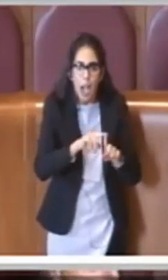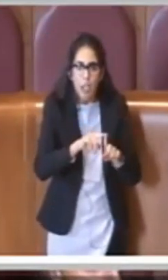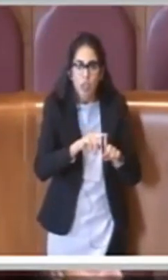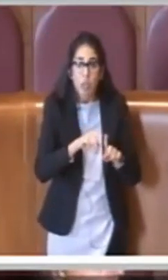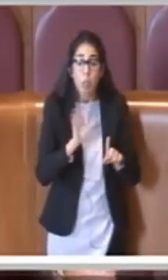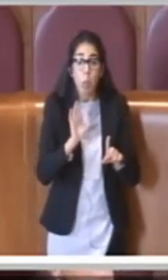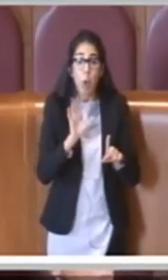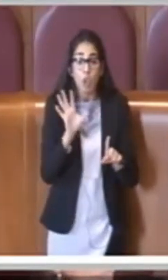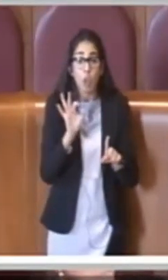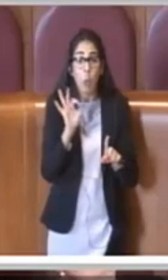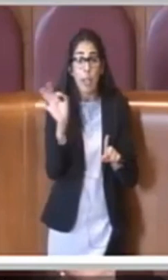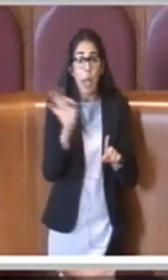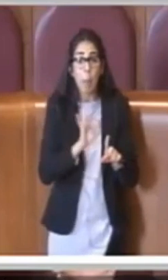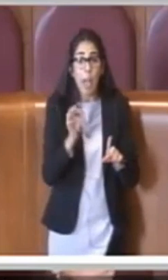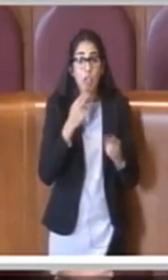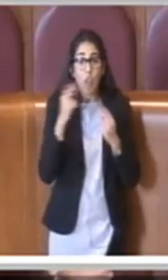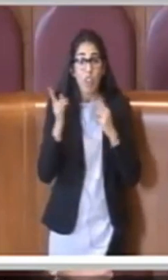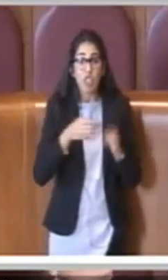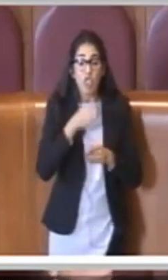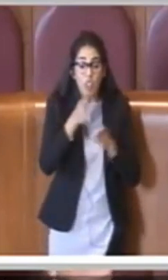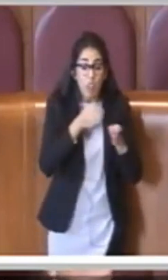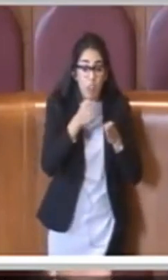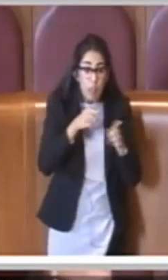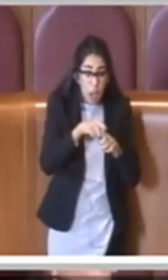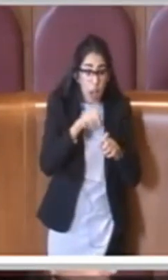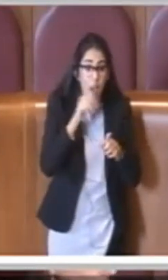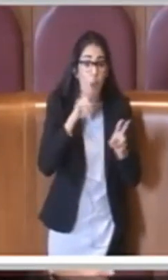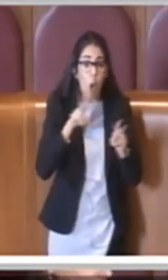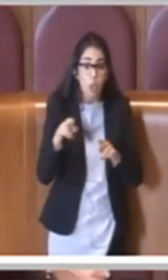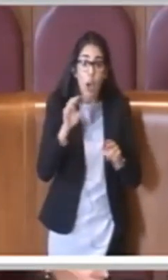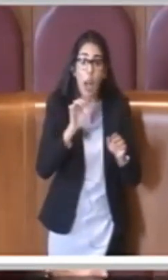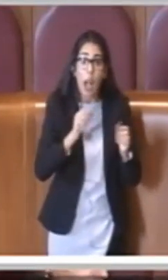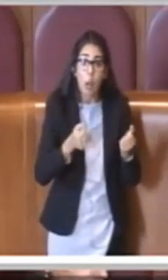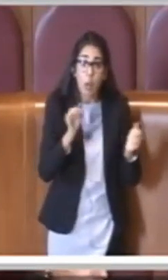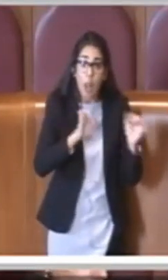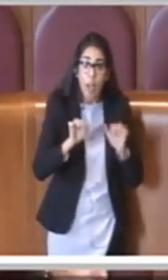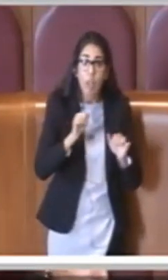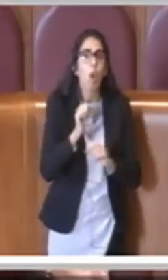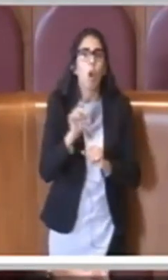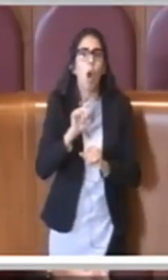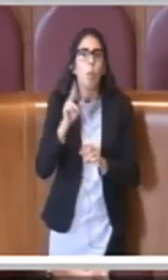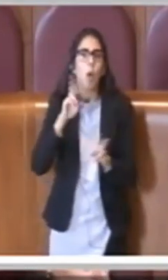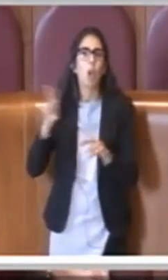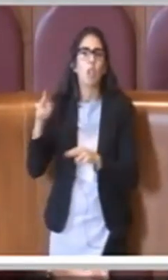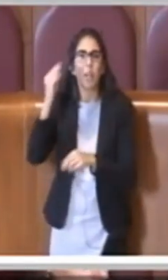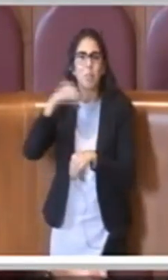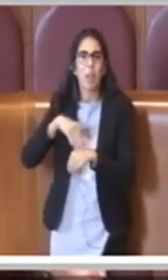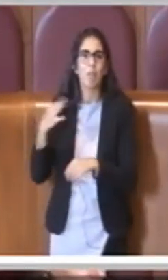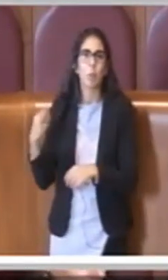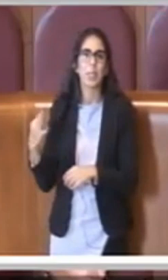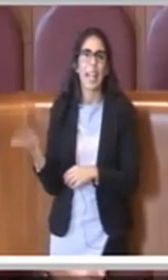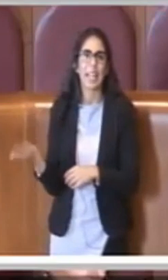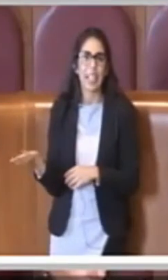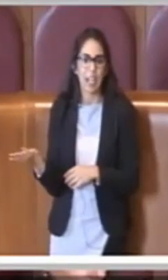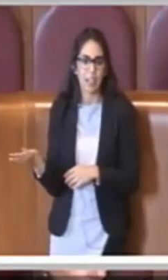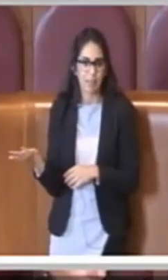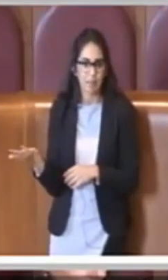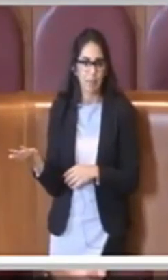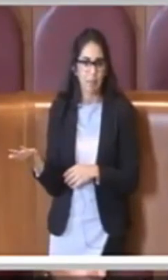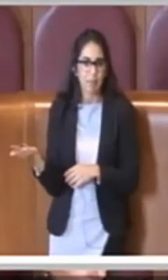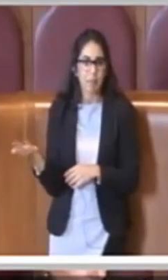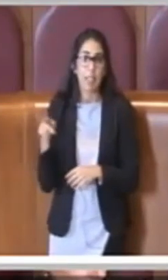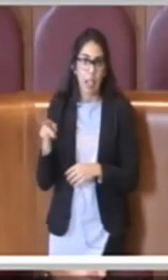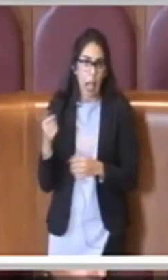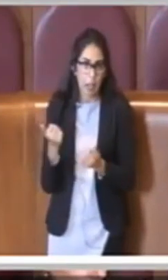commercio per fare i controlli di autolavaggio, non potranno fare controlli magari nelle frutterie, che sono altrettanto importanti, e abbiamo visto che sono